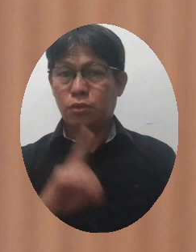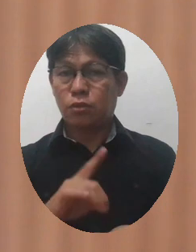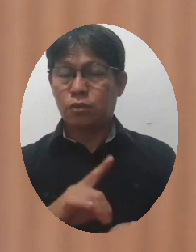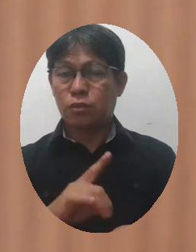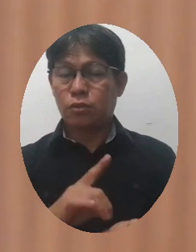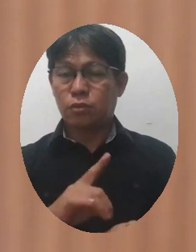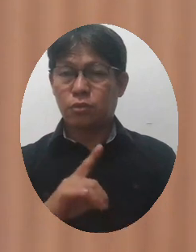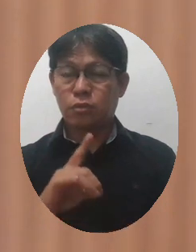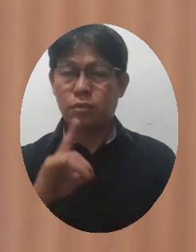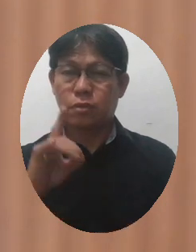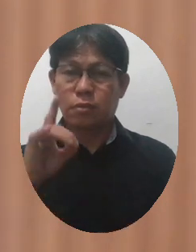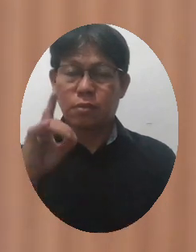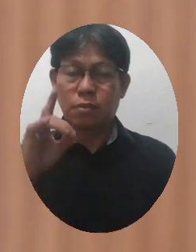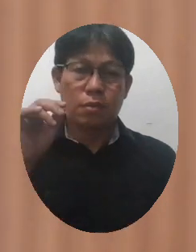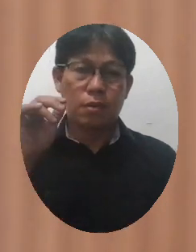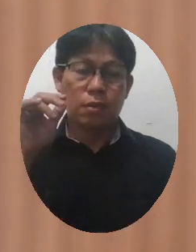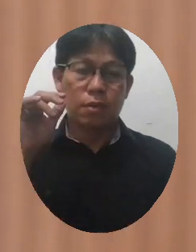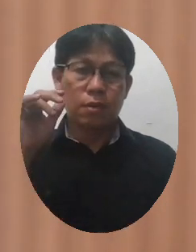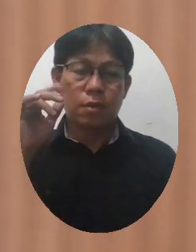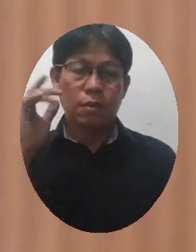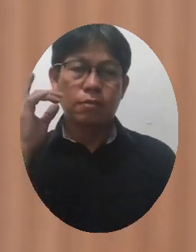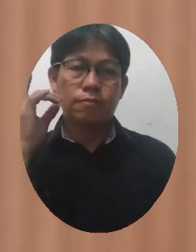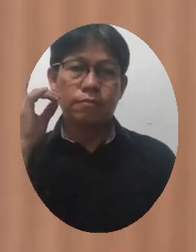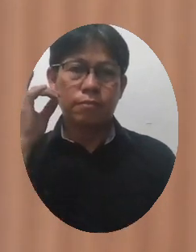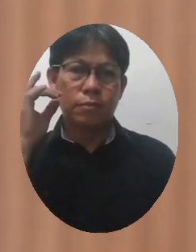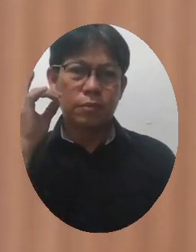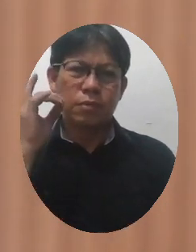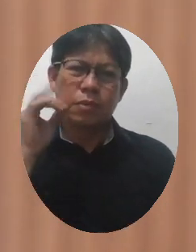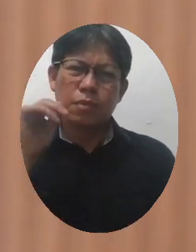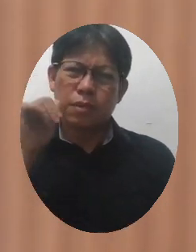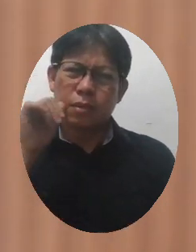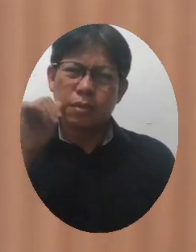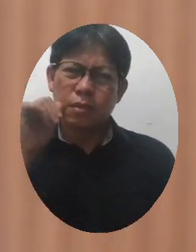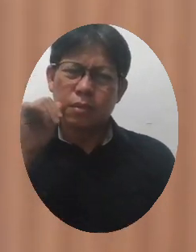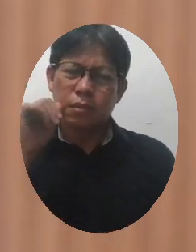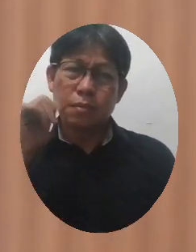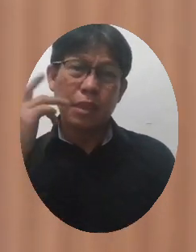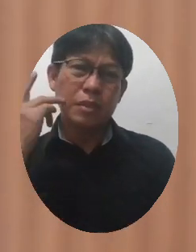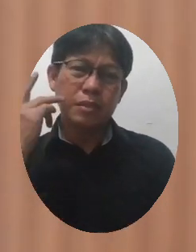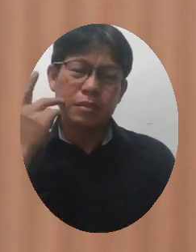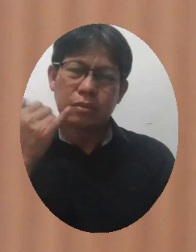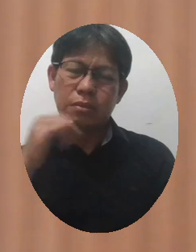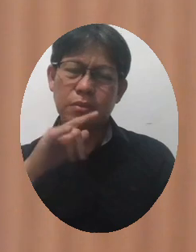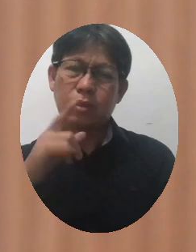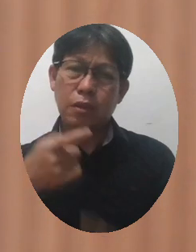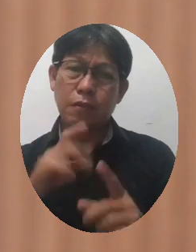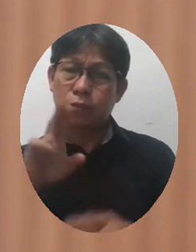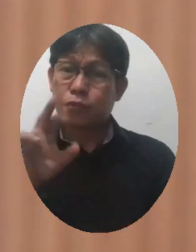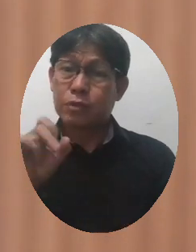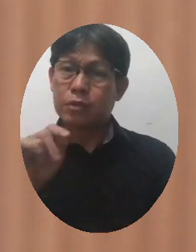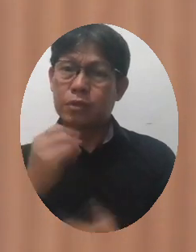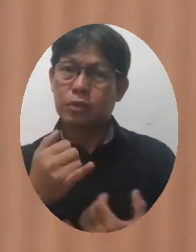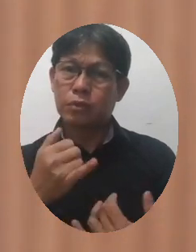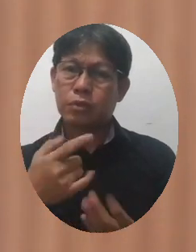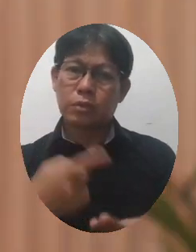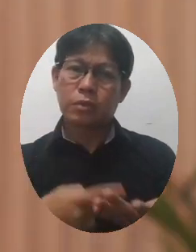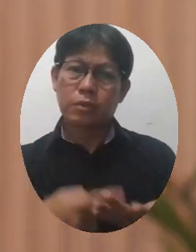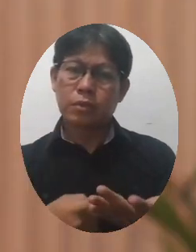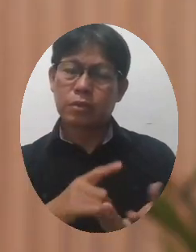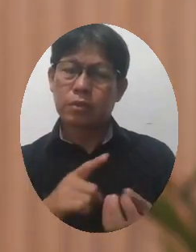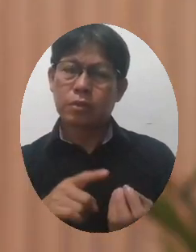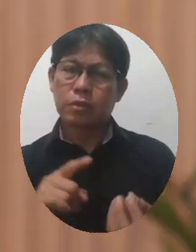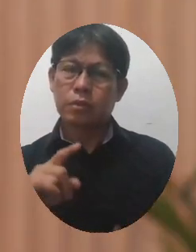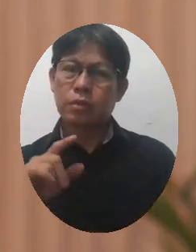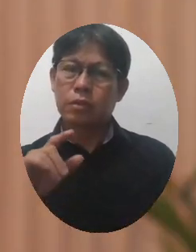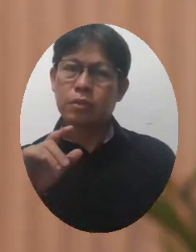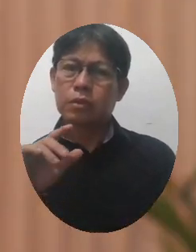Ako si Dr. Paolo De Mapelis, isang gastroenterologist from UST Hospital and Una Medica.